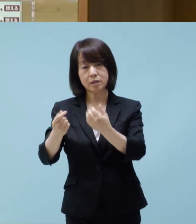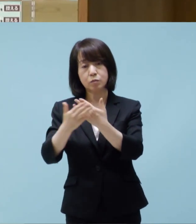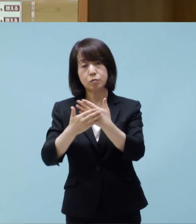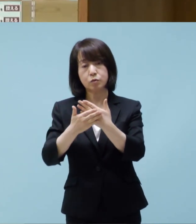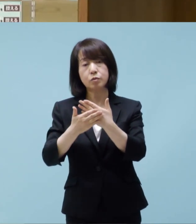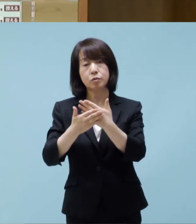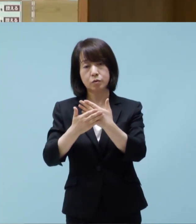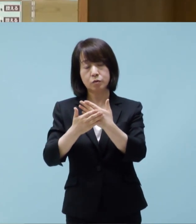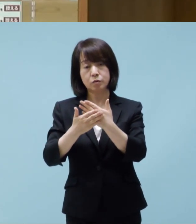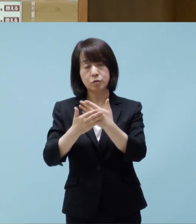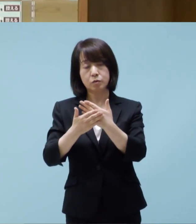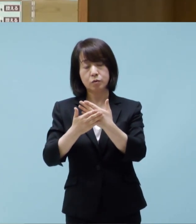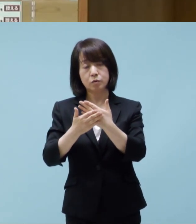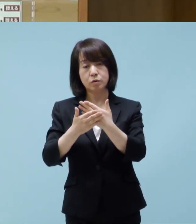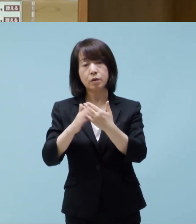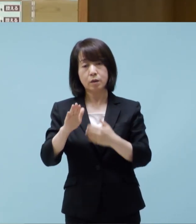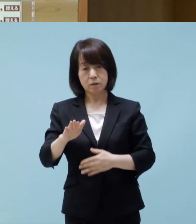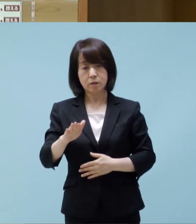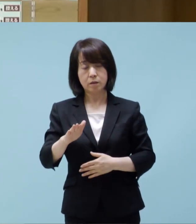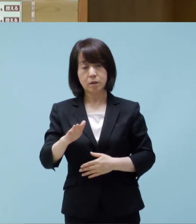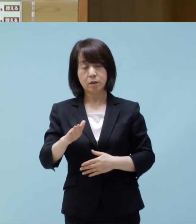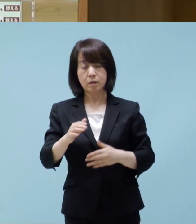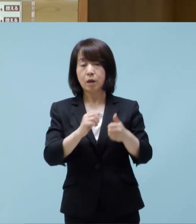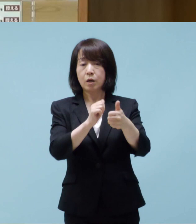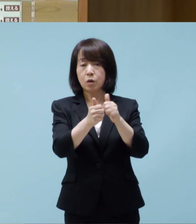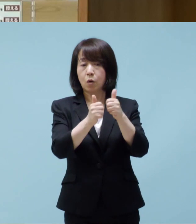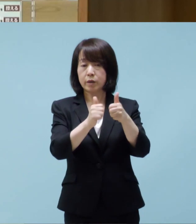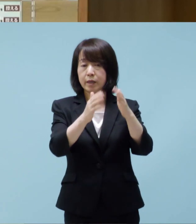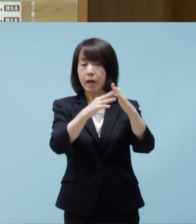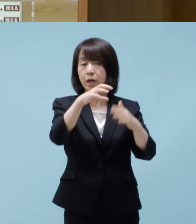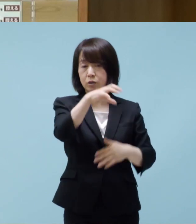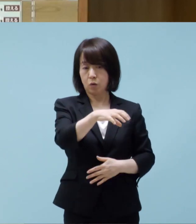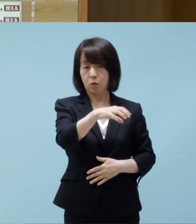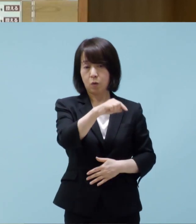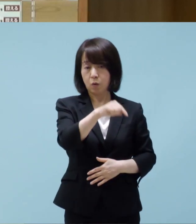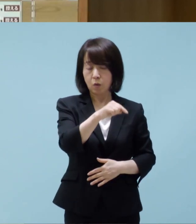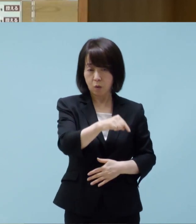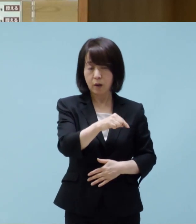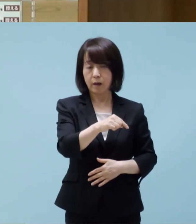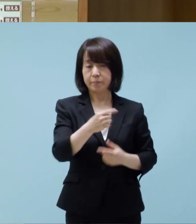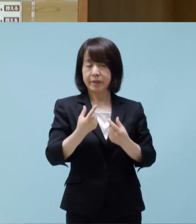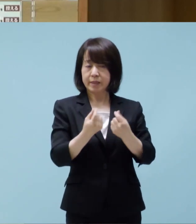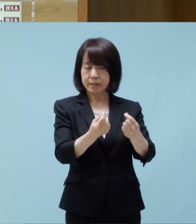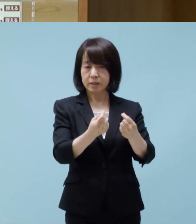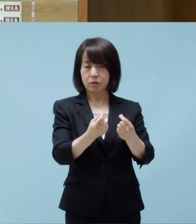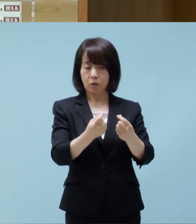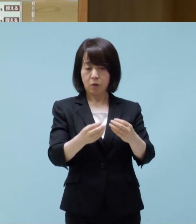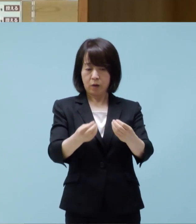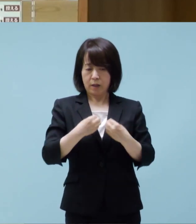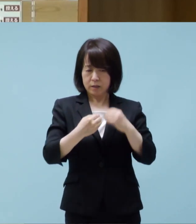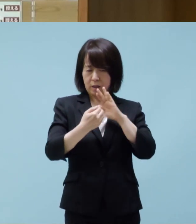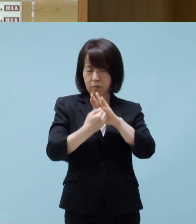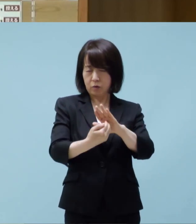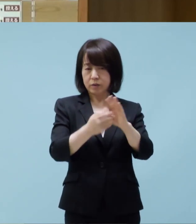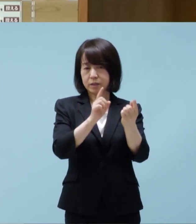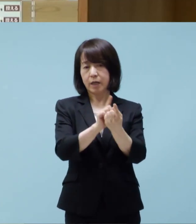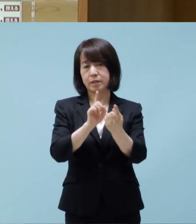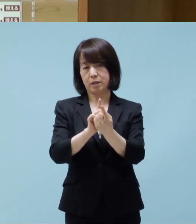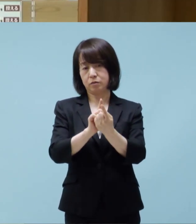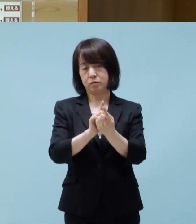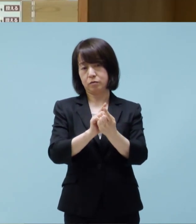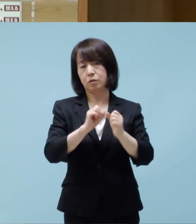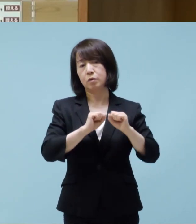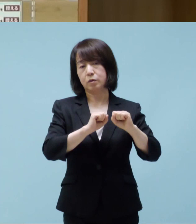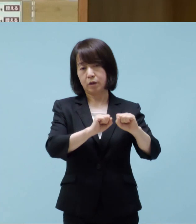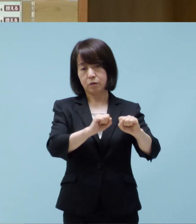技会場ですとか、まあ、そういったところっていうのはしっかり感染対策を講じていくということですし、まあ、いろいろ対策を講じていくんだと思うんですけ